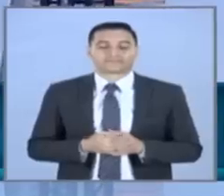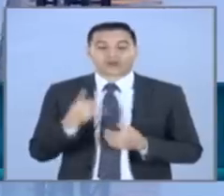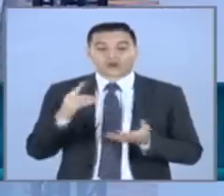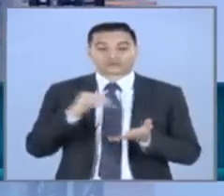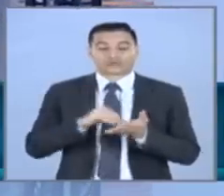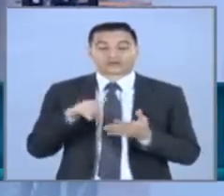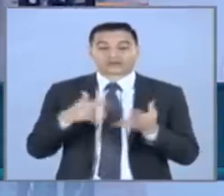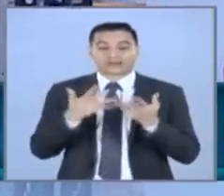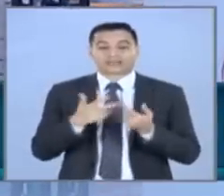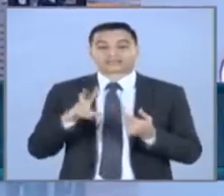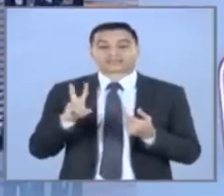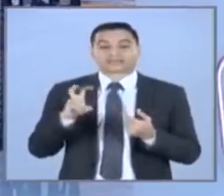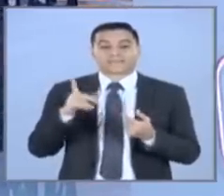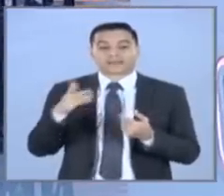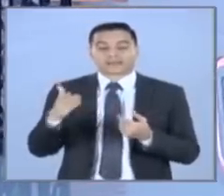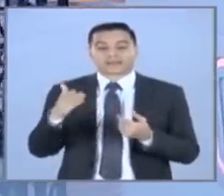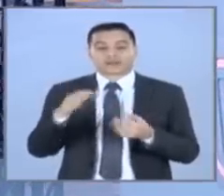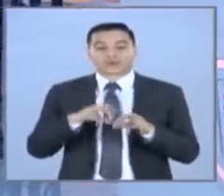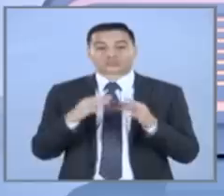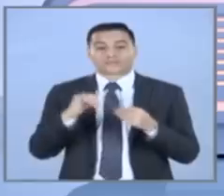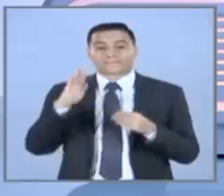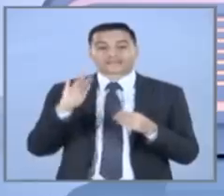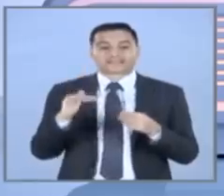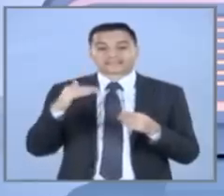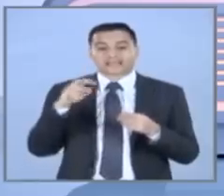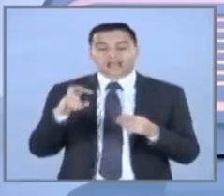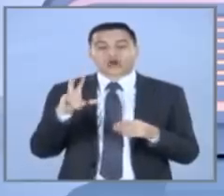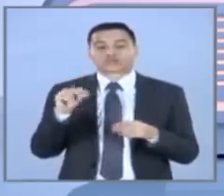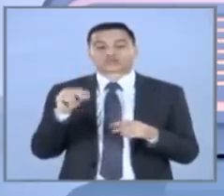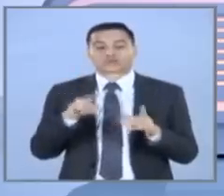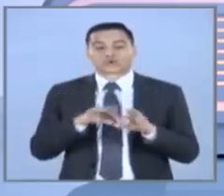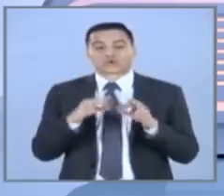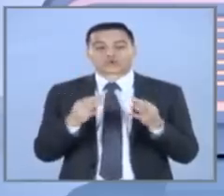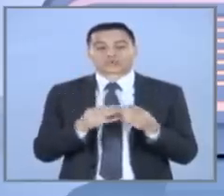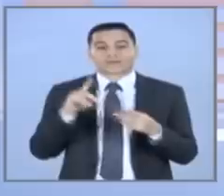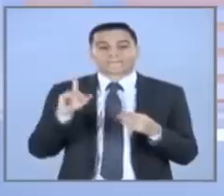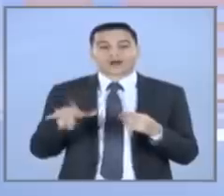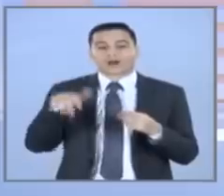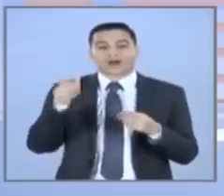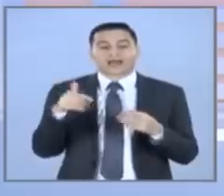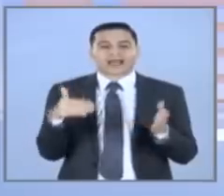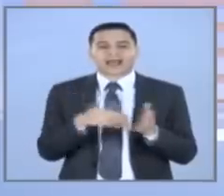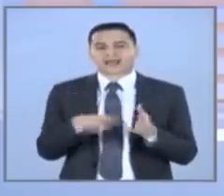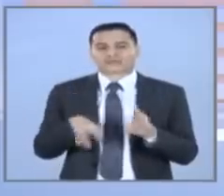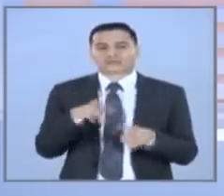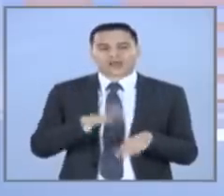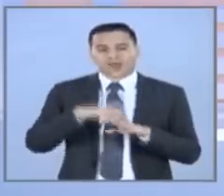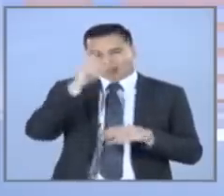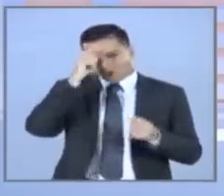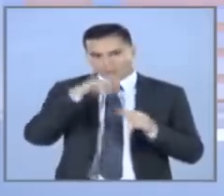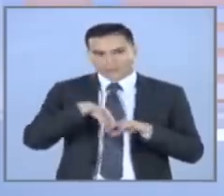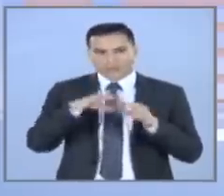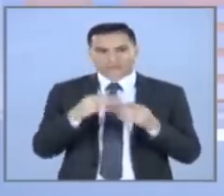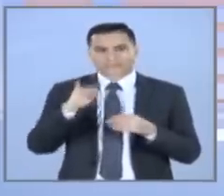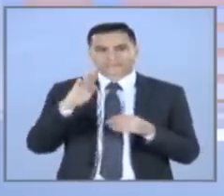عشر نقط، النتيجة 70 عيلة مسيحة، 20 عيلة برايا. آخر سؤال في الفقرة في العلوم،